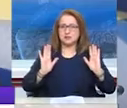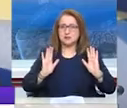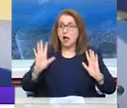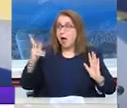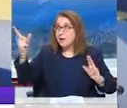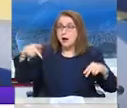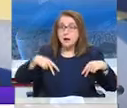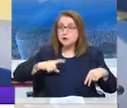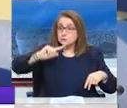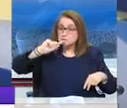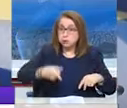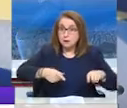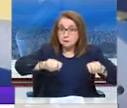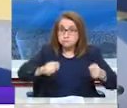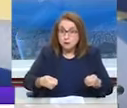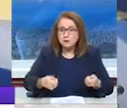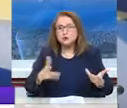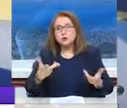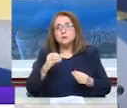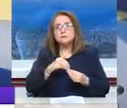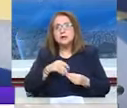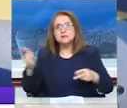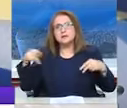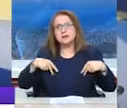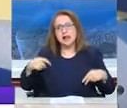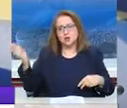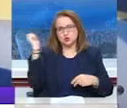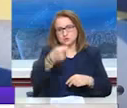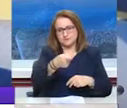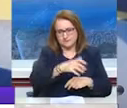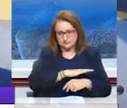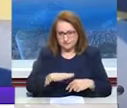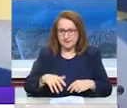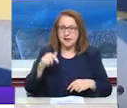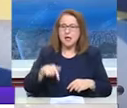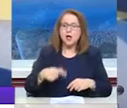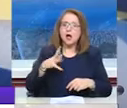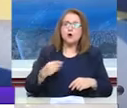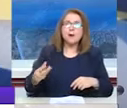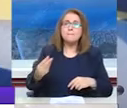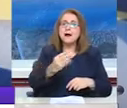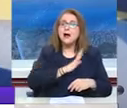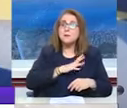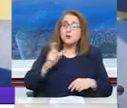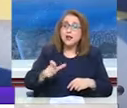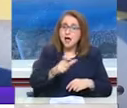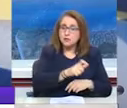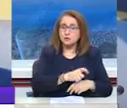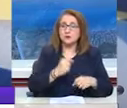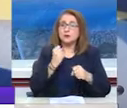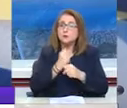δεσμευτεί, 108.000 εργαζόμενοι στα νοσοκομεία και τα κέντρα υγείας της χώρας,